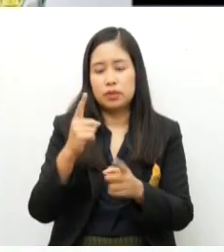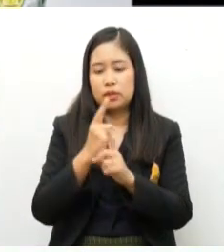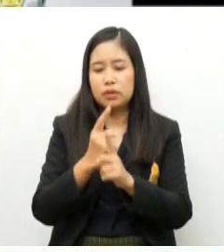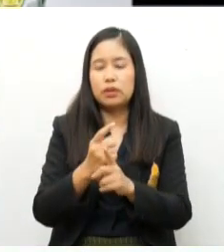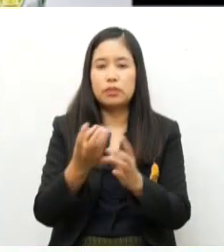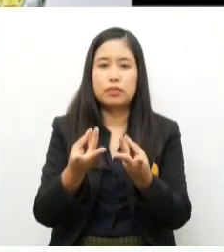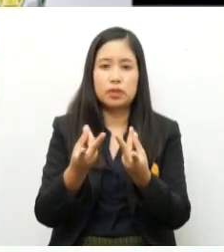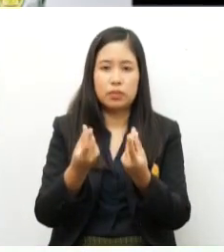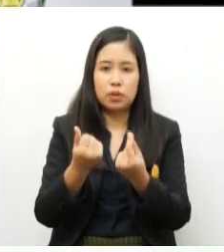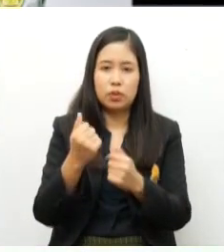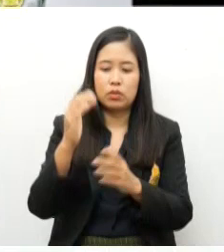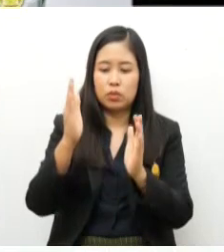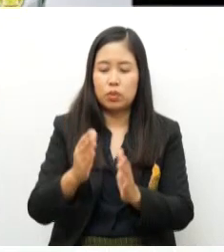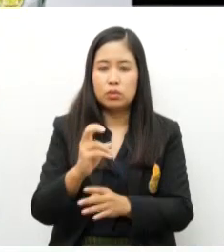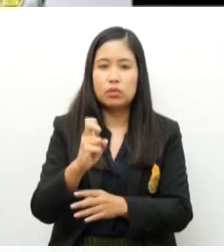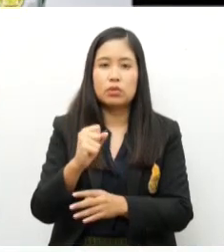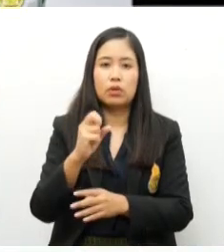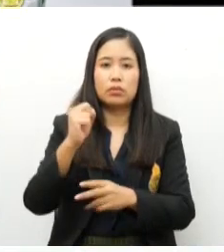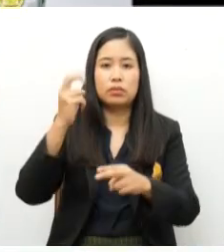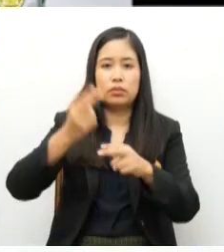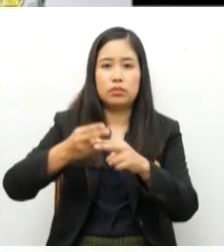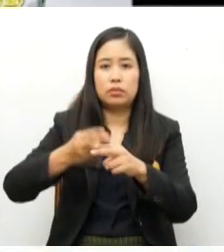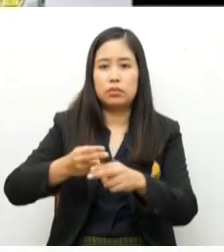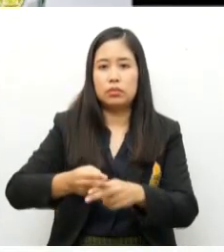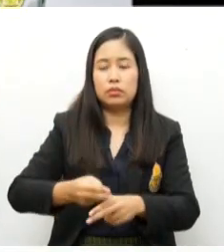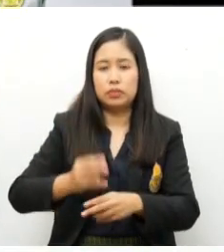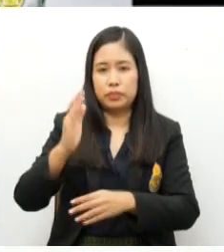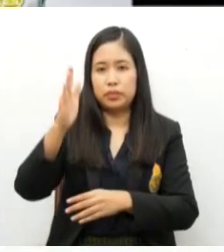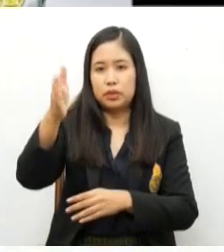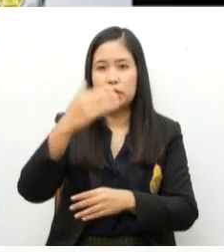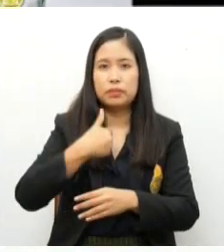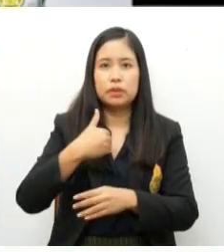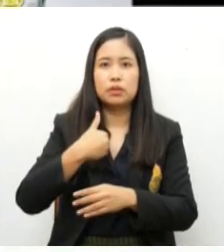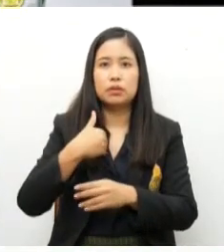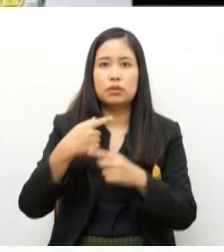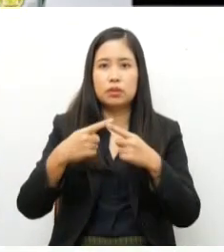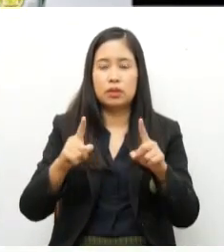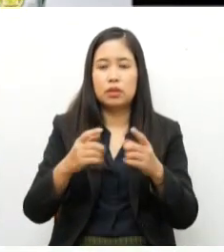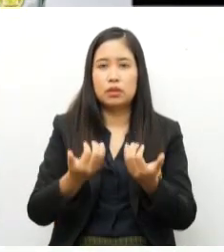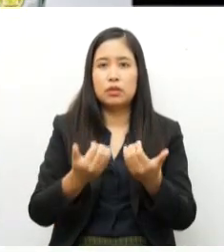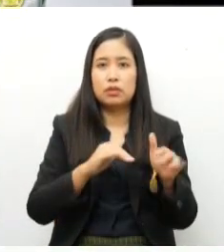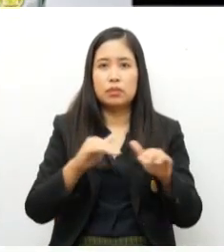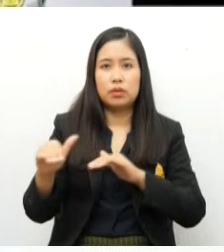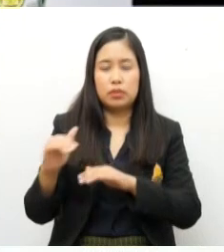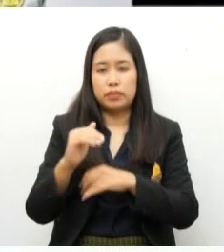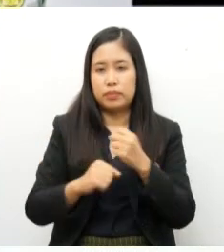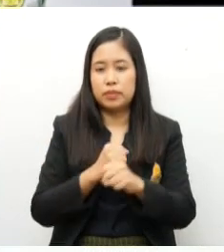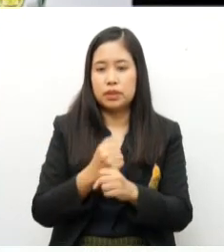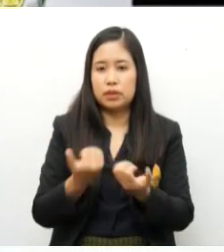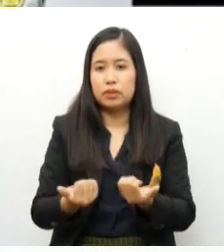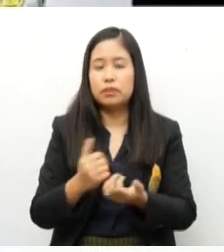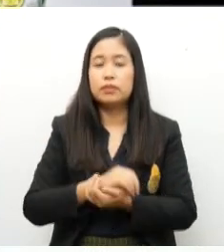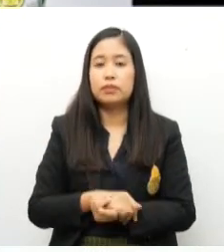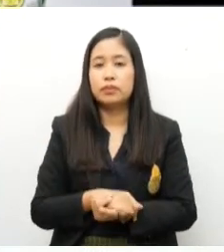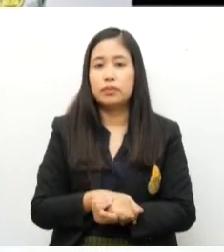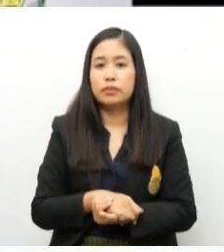ไว้เนี่ยอาจจะไม่เพียงพอกับการใช้ในปีหน้านะครับแต่อาจจะเพียงพอในการใช้เฉพาะปีนี้